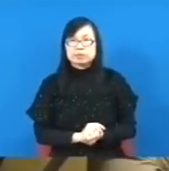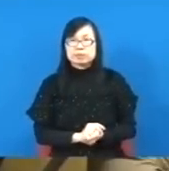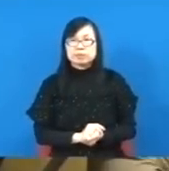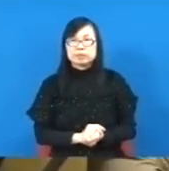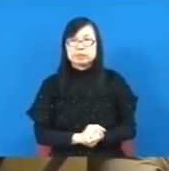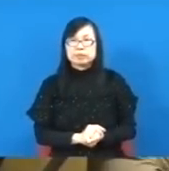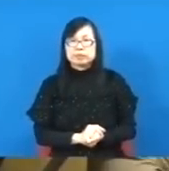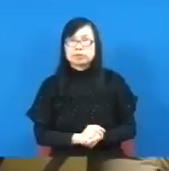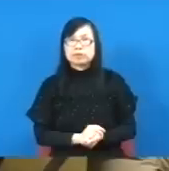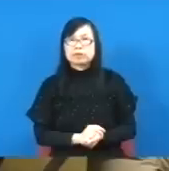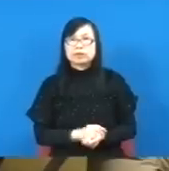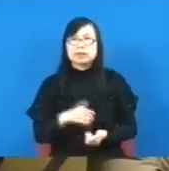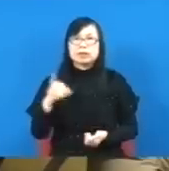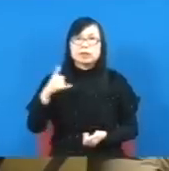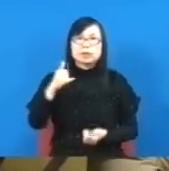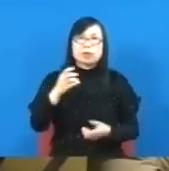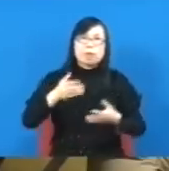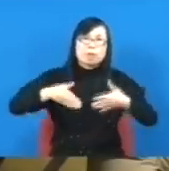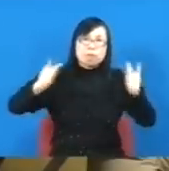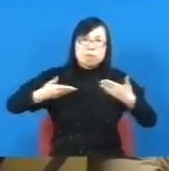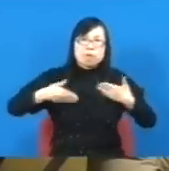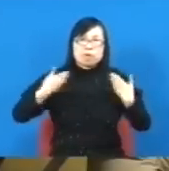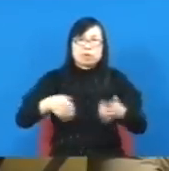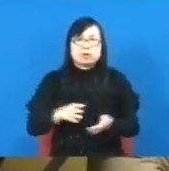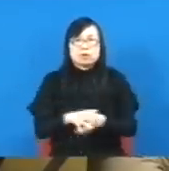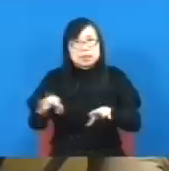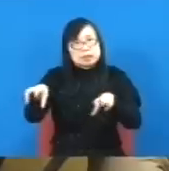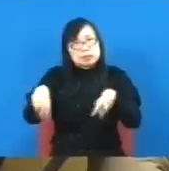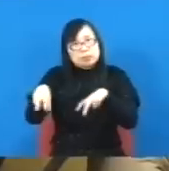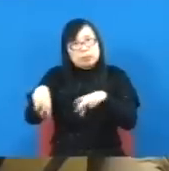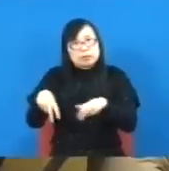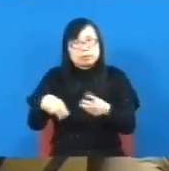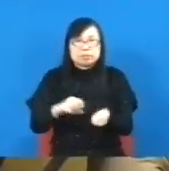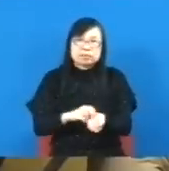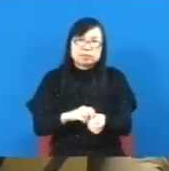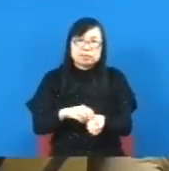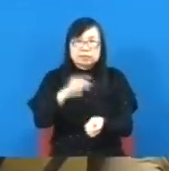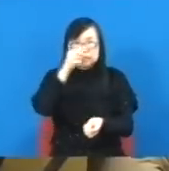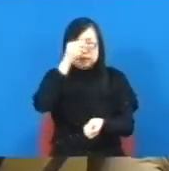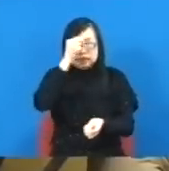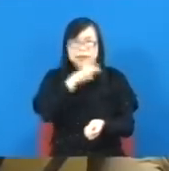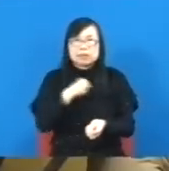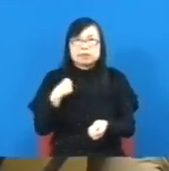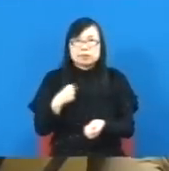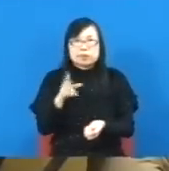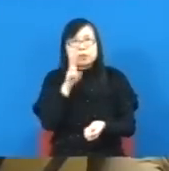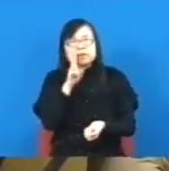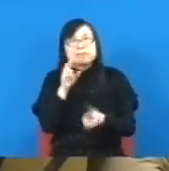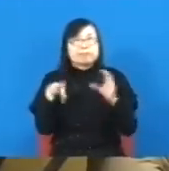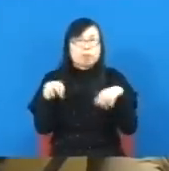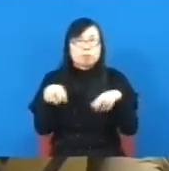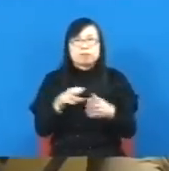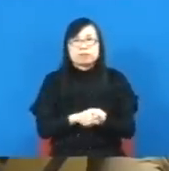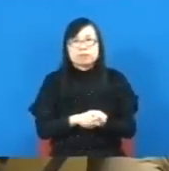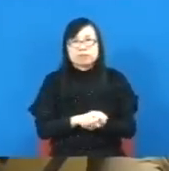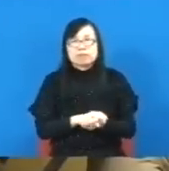叫咩啊？去咗啲 vet 嗰度啊，嗰啲獸醫嗰度。 係。 我次次去獸醫嗰度都哦咁啊，我就